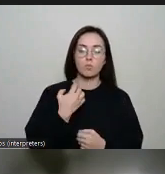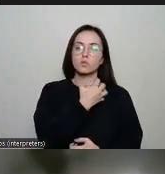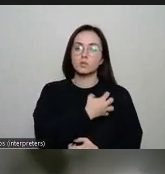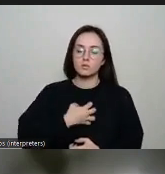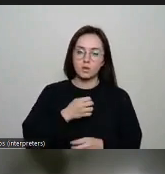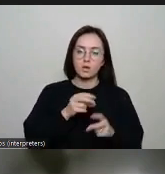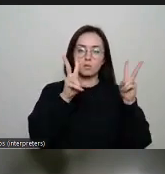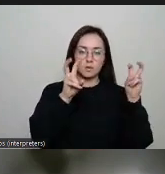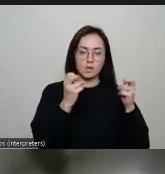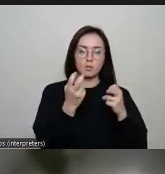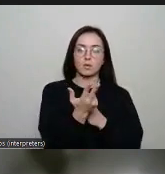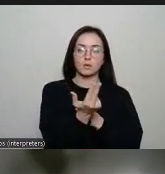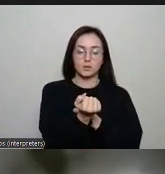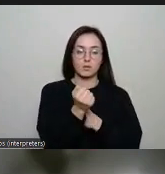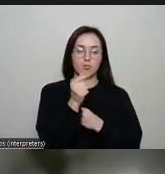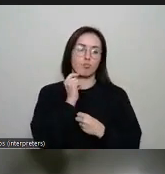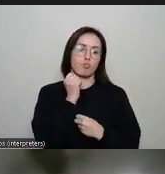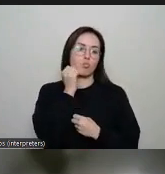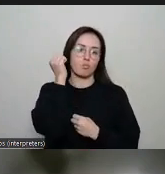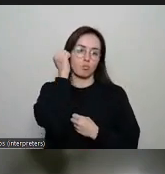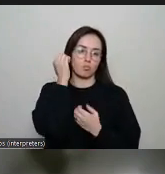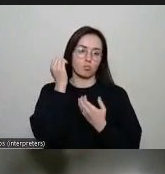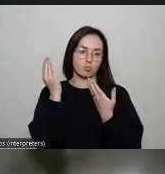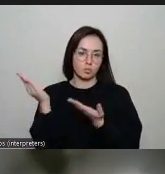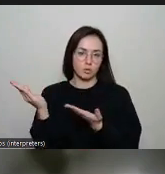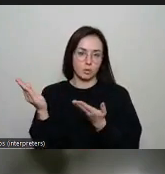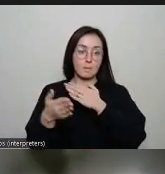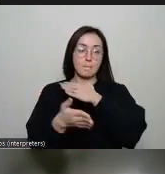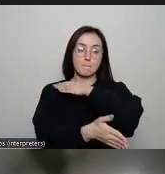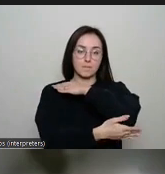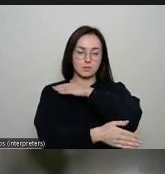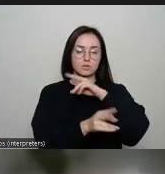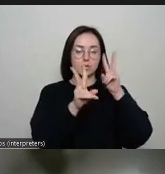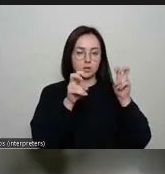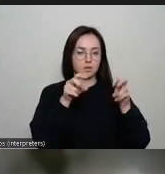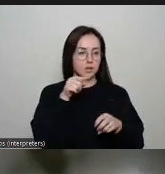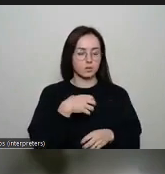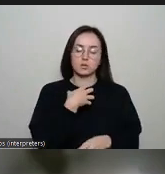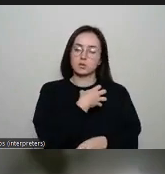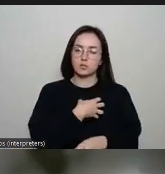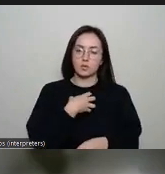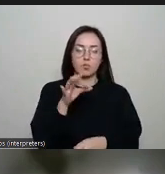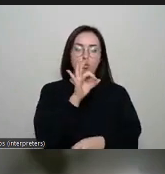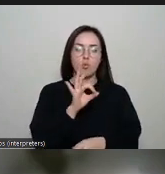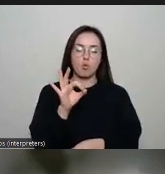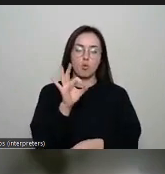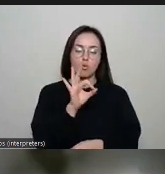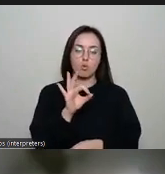validžius tokius punktus ir ypač paskutinį. Kai kalbame apie